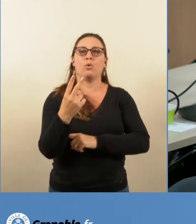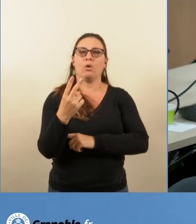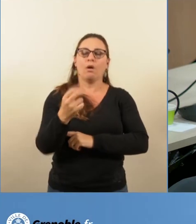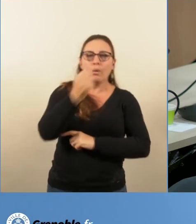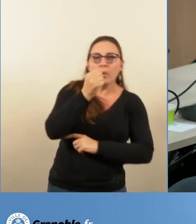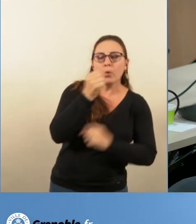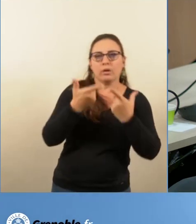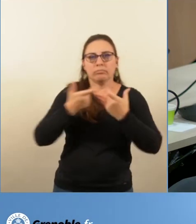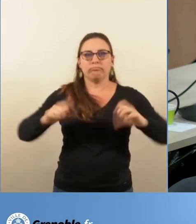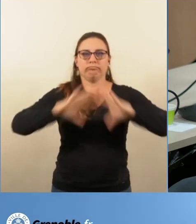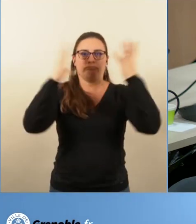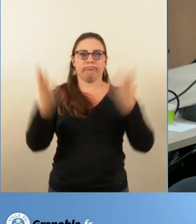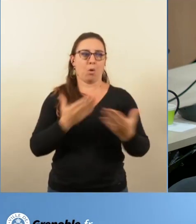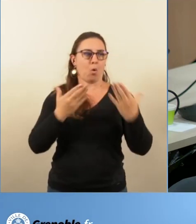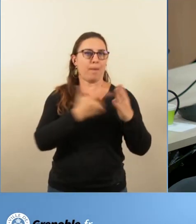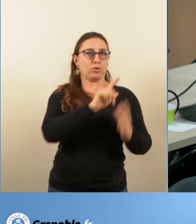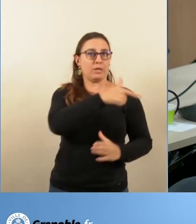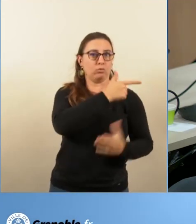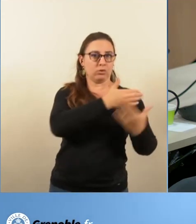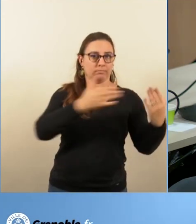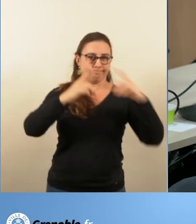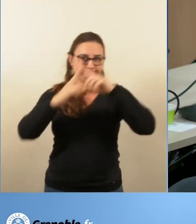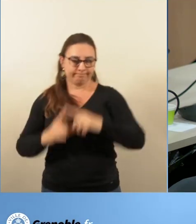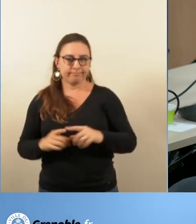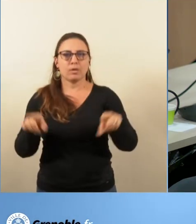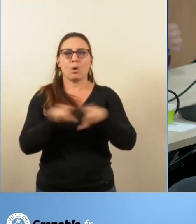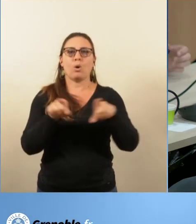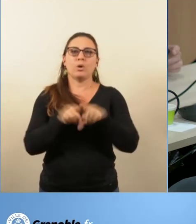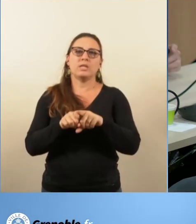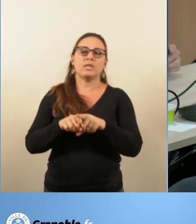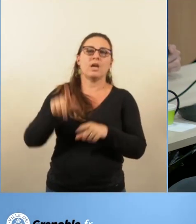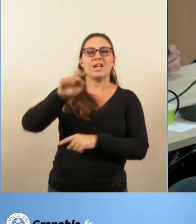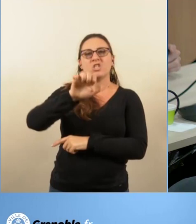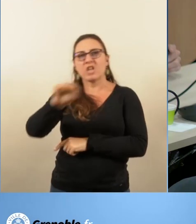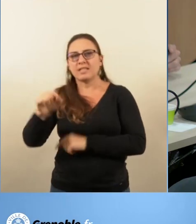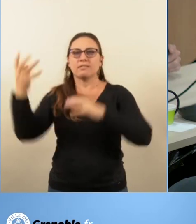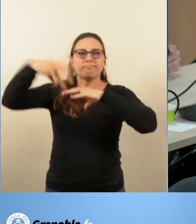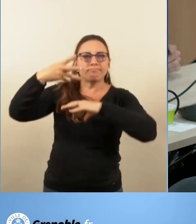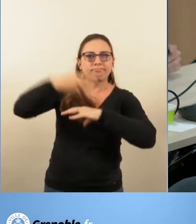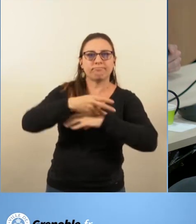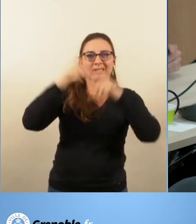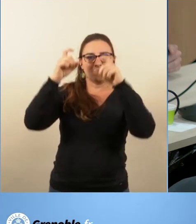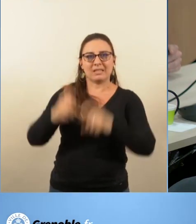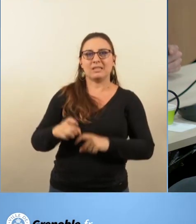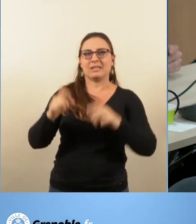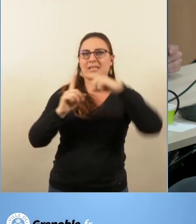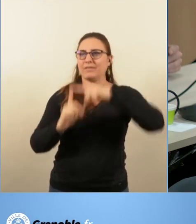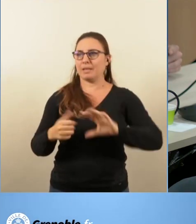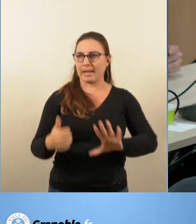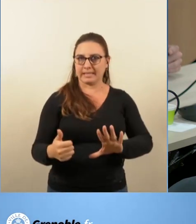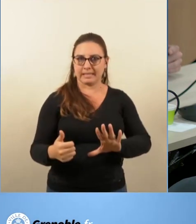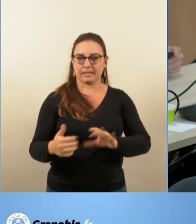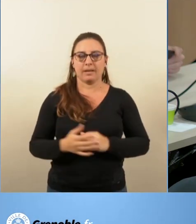par rapport à 2012 une division par 6 des émissions de gaz à effet de serre associé je rappelle au Conseil